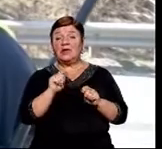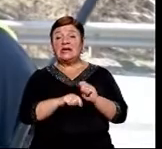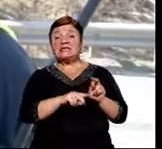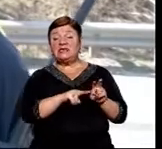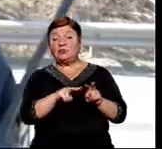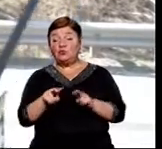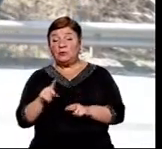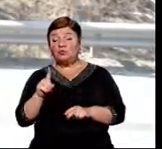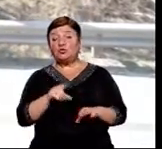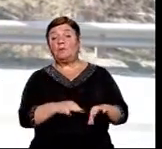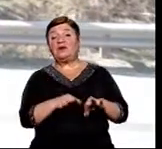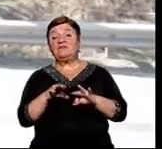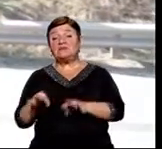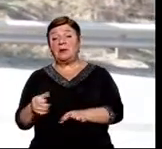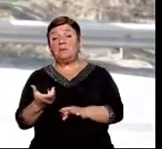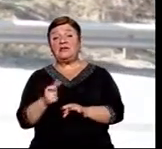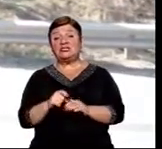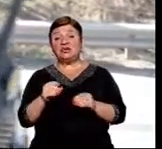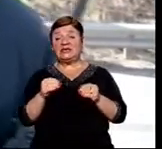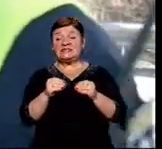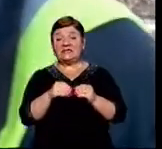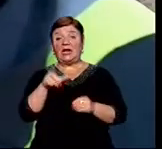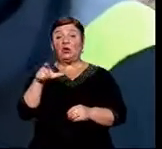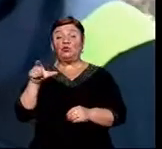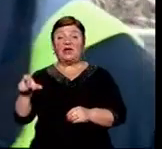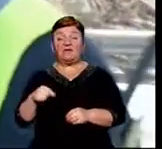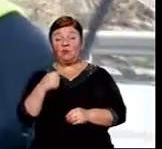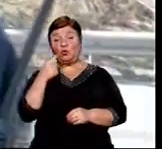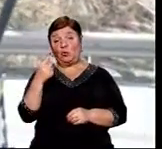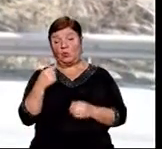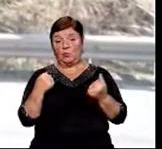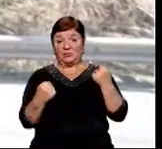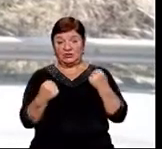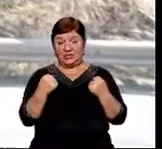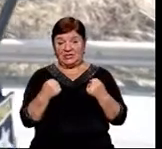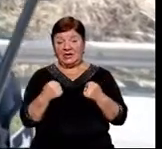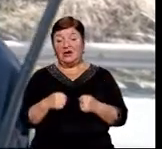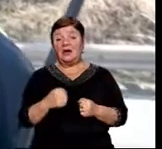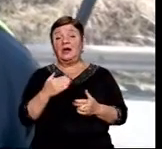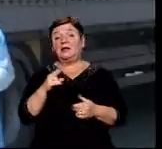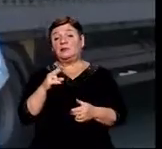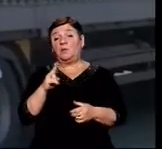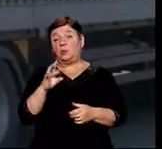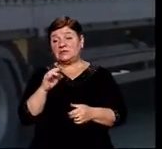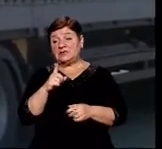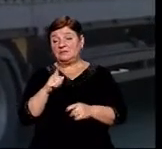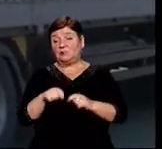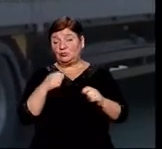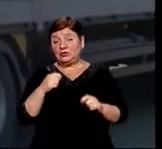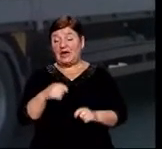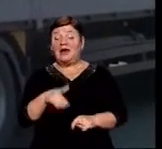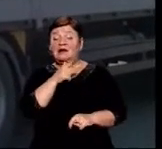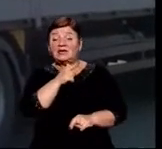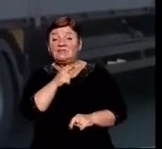щоб перевізники не привозили більше 10 людей в одному транспортному засобі, тому що це вже є порушення. Триватимуть